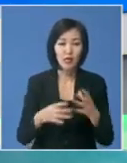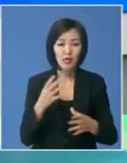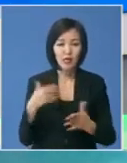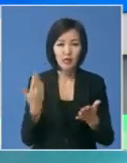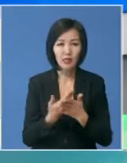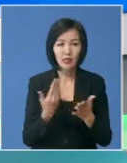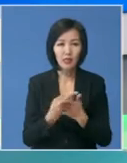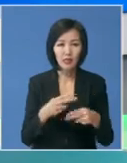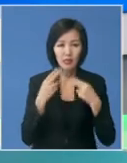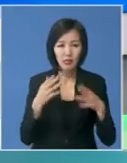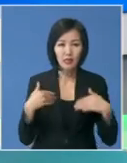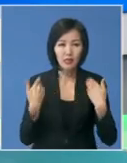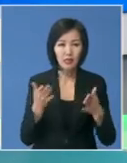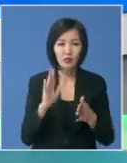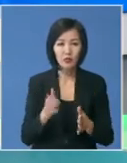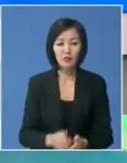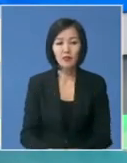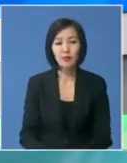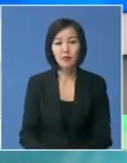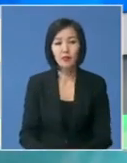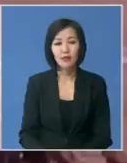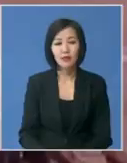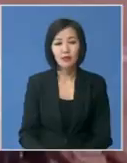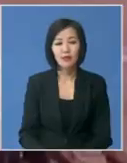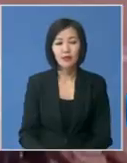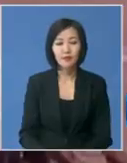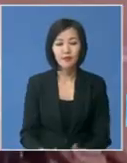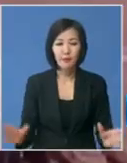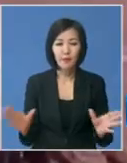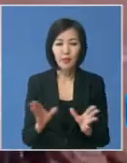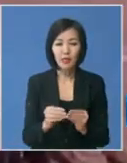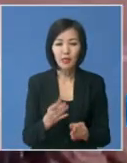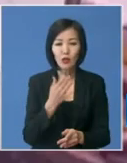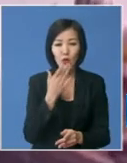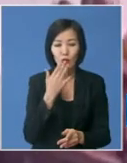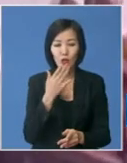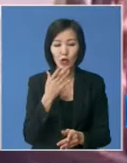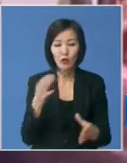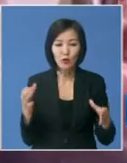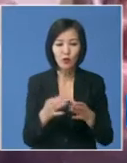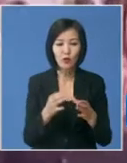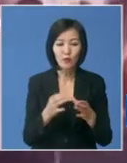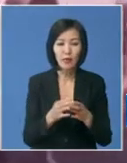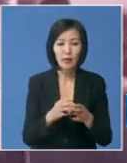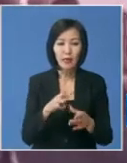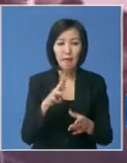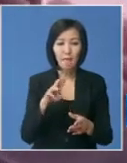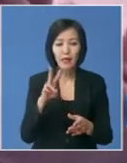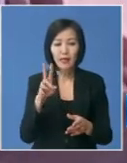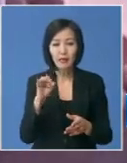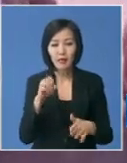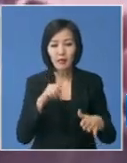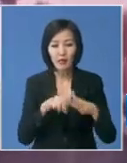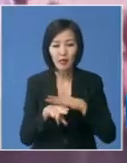және өзге де жаһан жаңалықтары алдағы топтамада. Біріккен ұлттар ұйымы Мьянмадан бас сауғалаған рохинджа босқындарына